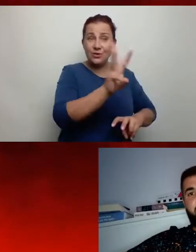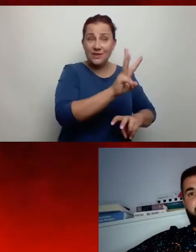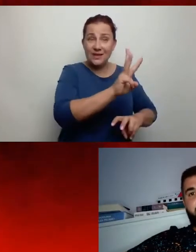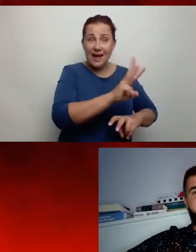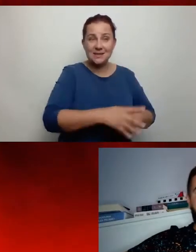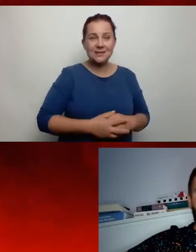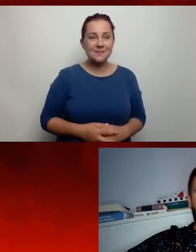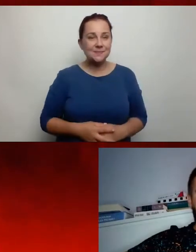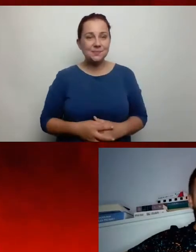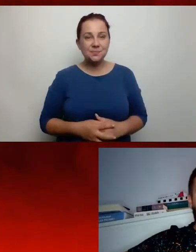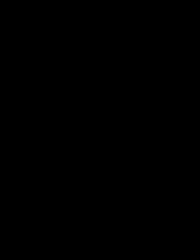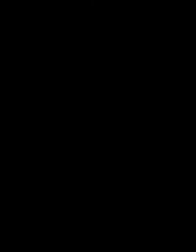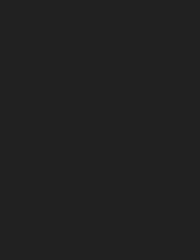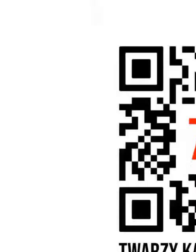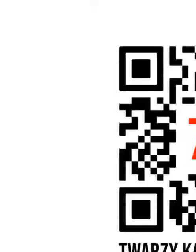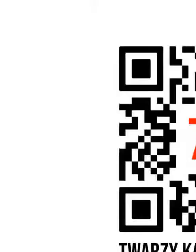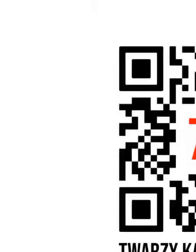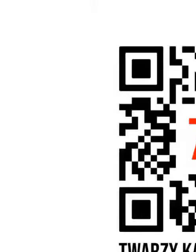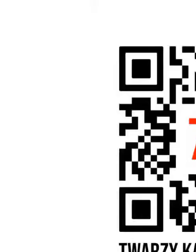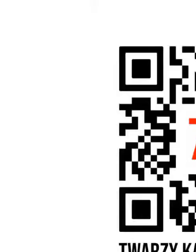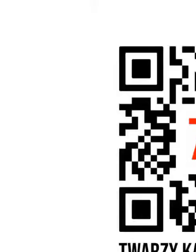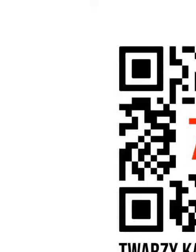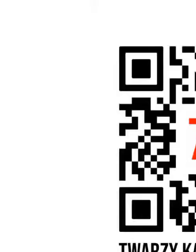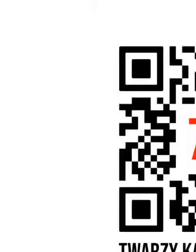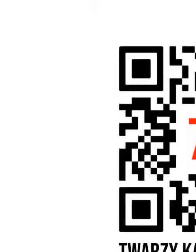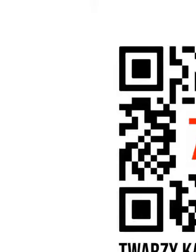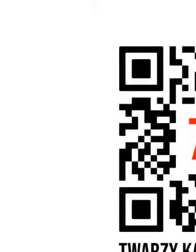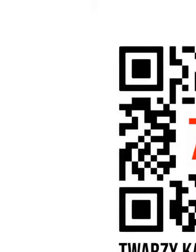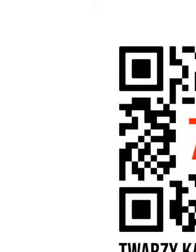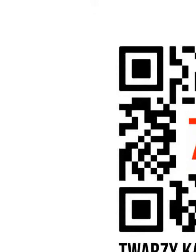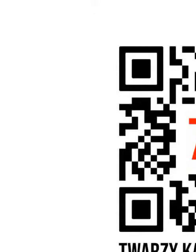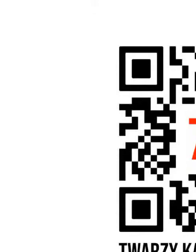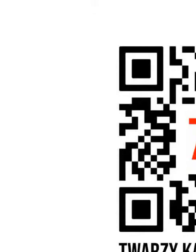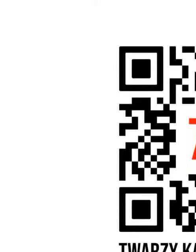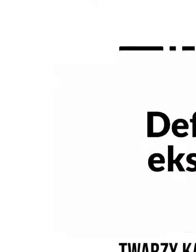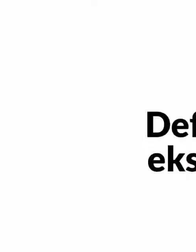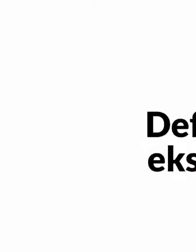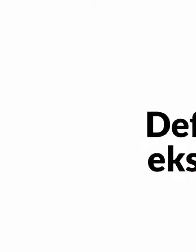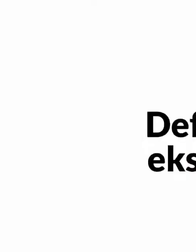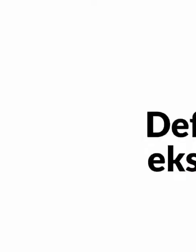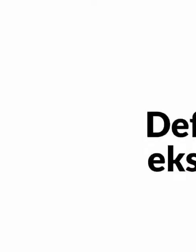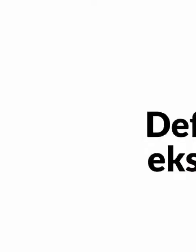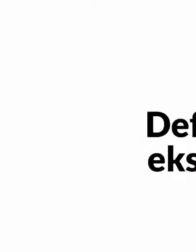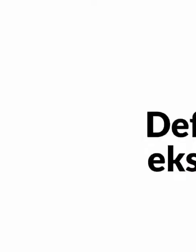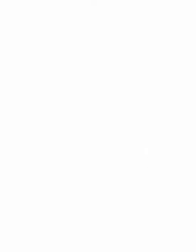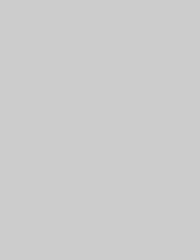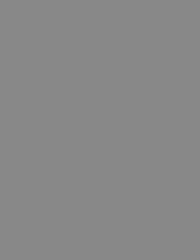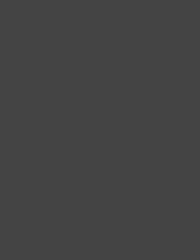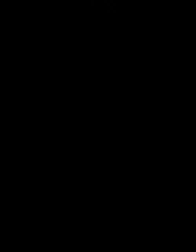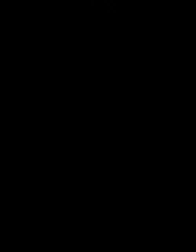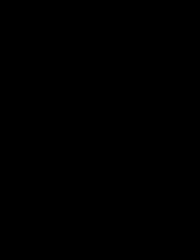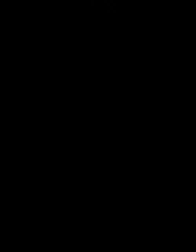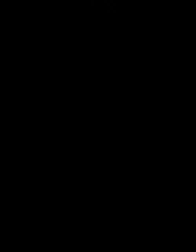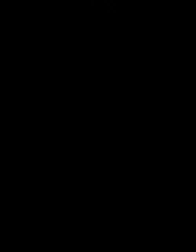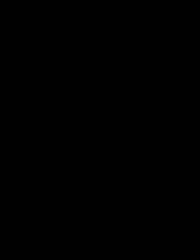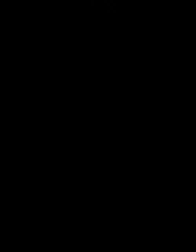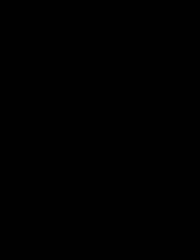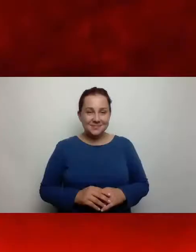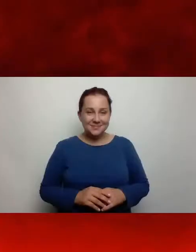tworzyć? Thank you.